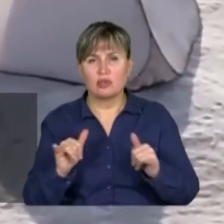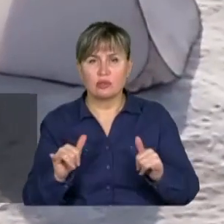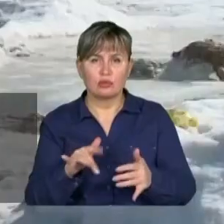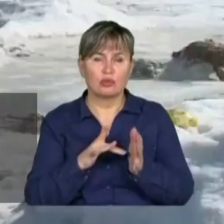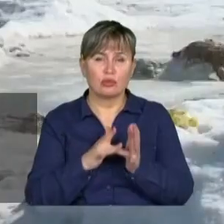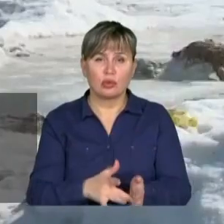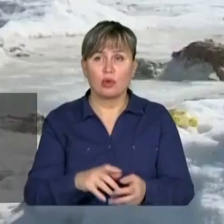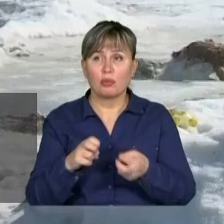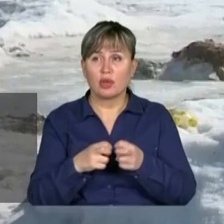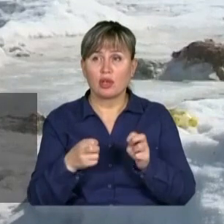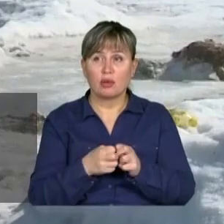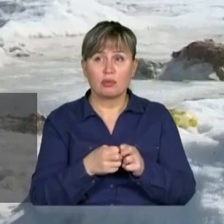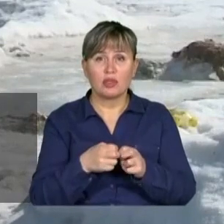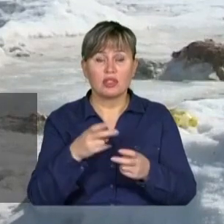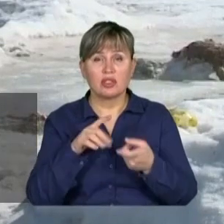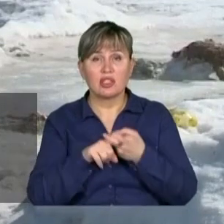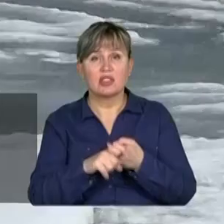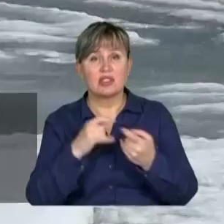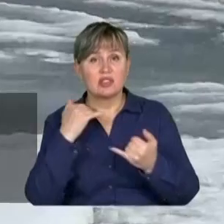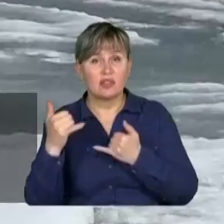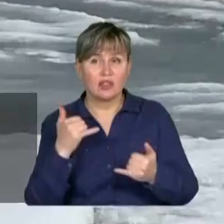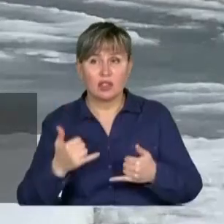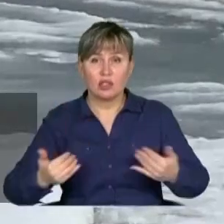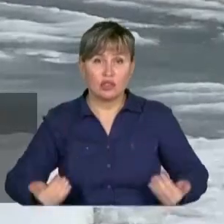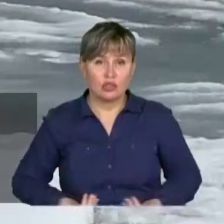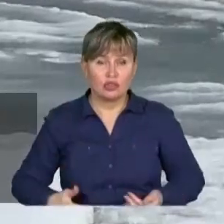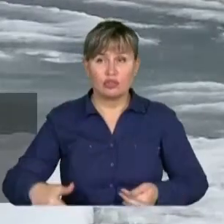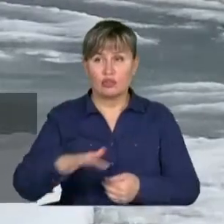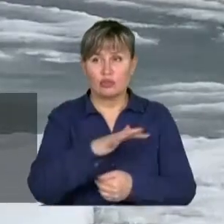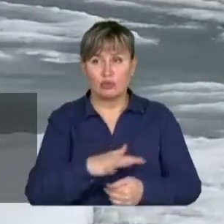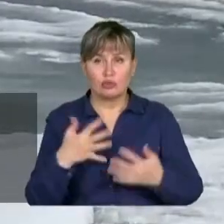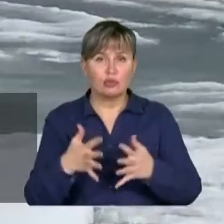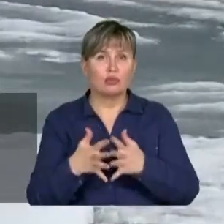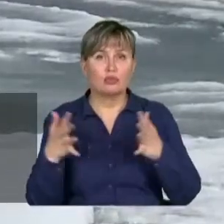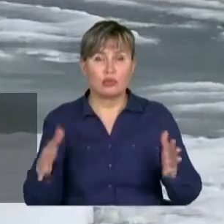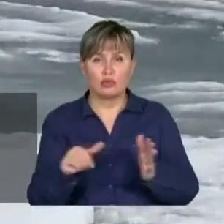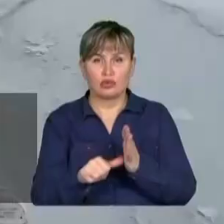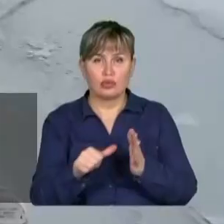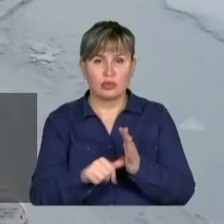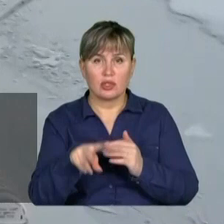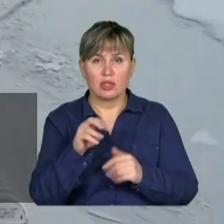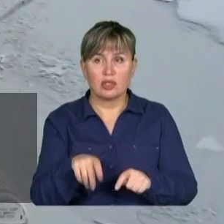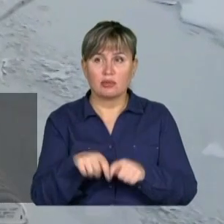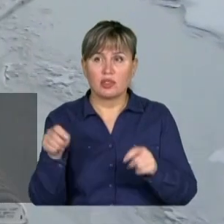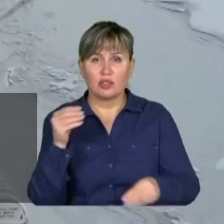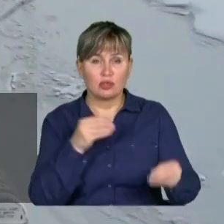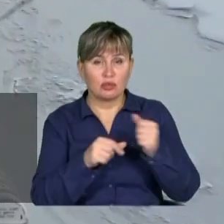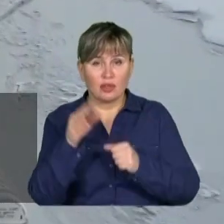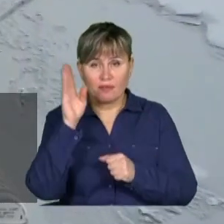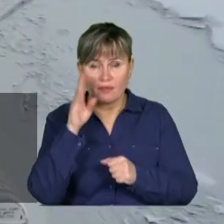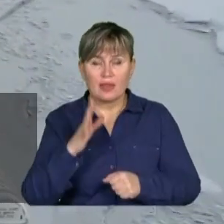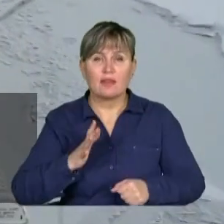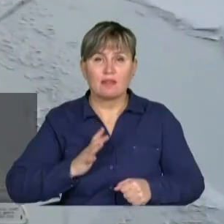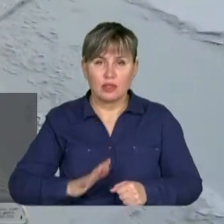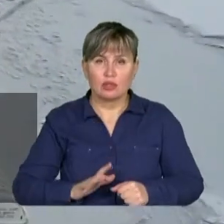проблема – переправа для связи с внешним миром. Жители Курчума и Маркоколя уже больше 60 лет с момента создания искусственного водоема